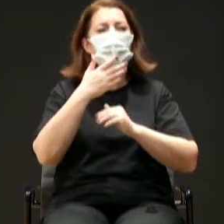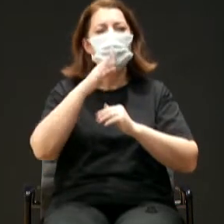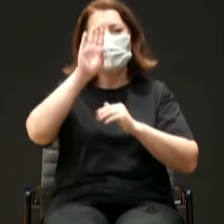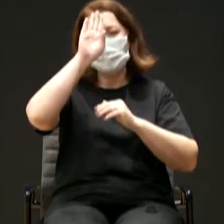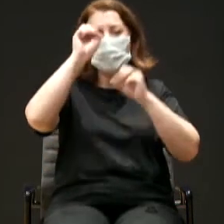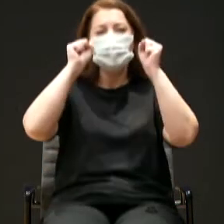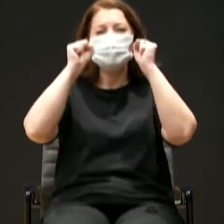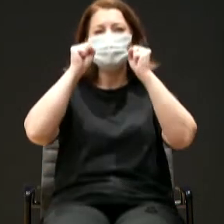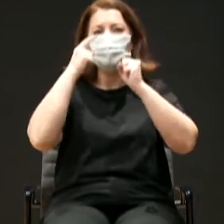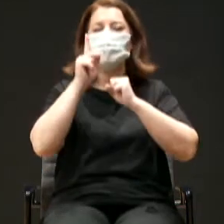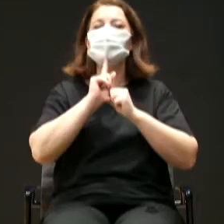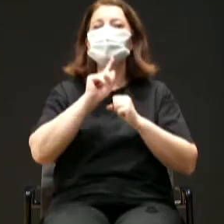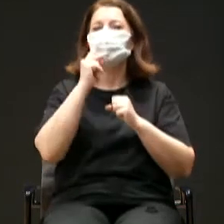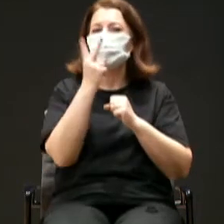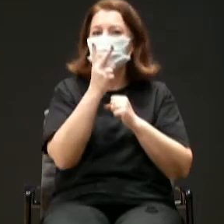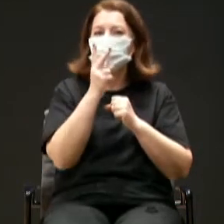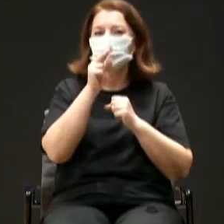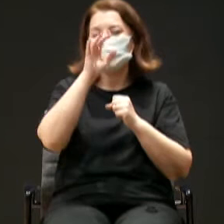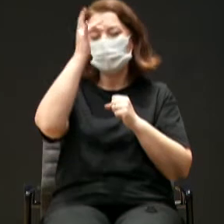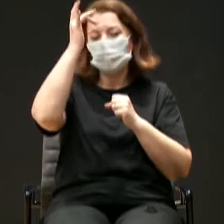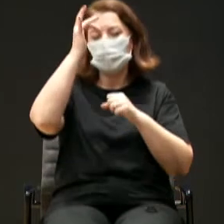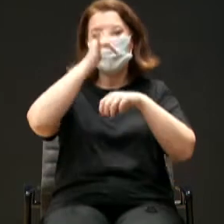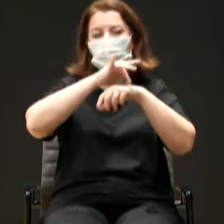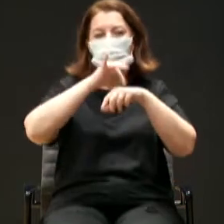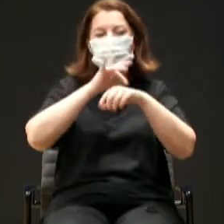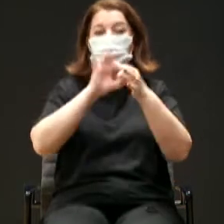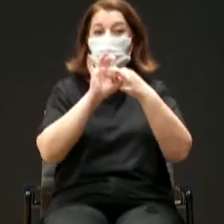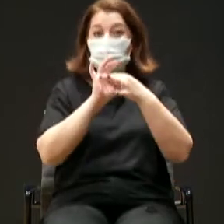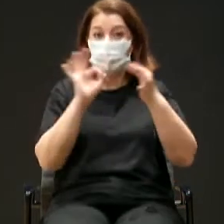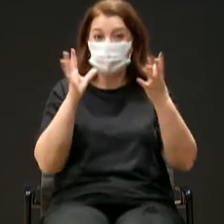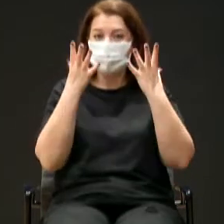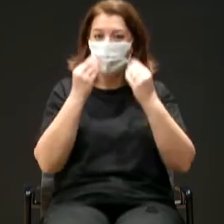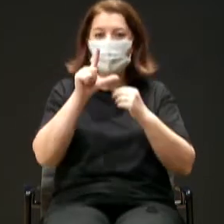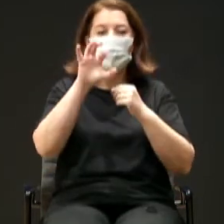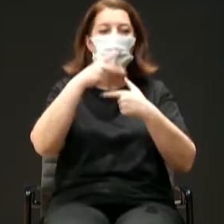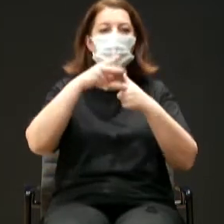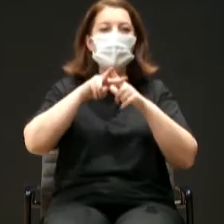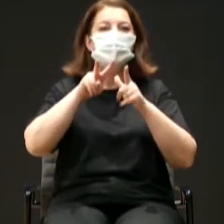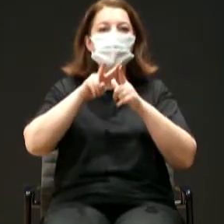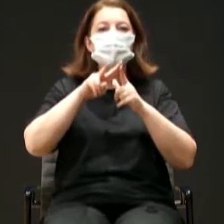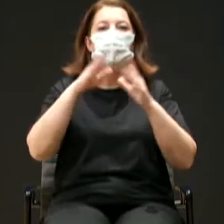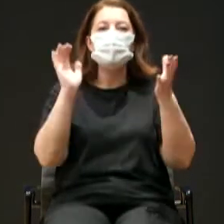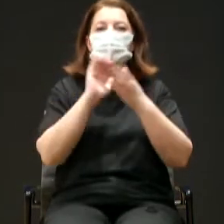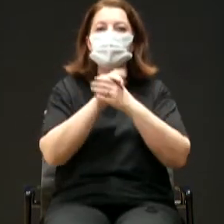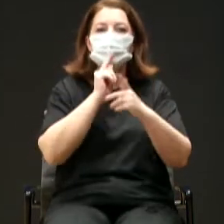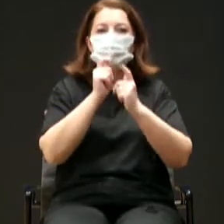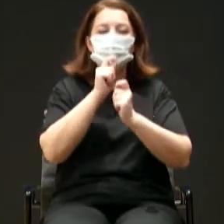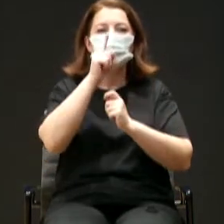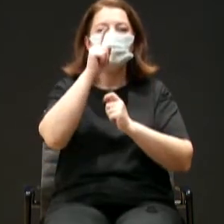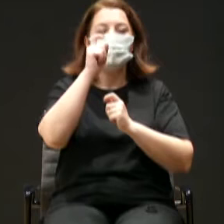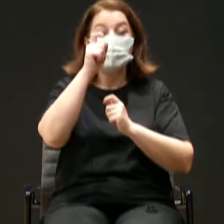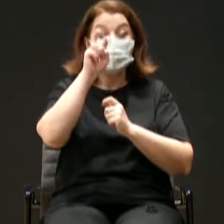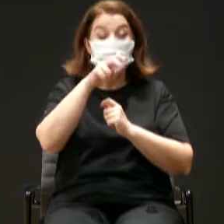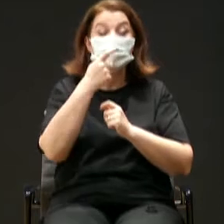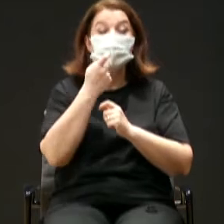102. ülkemizin bağımsız ve egemen bir devlet olarak tanınmasını sağlayan Lozan Barış Anlaşması'nın ise 98. yıl dönümünü